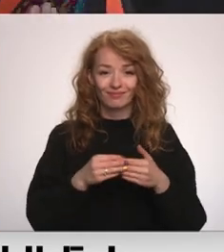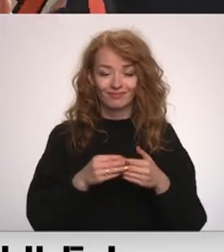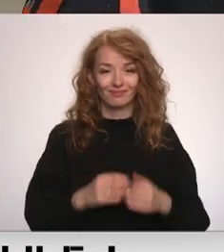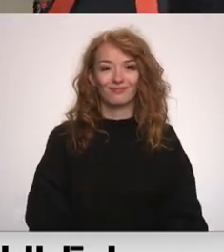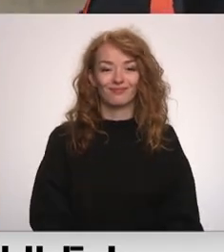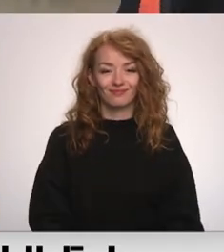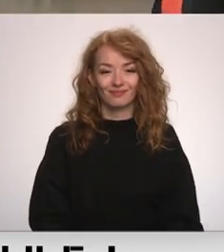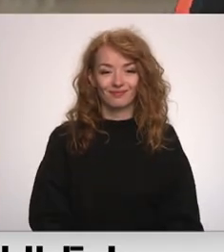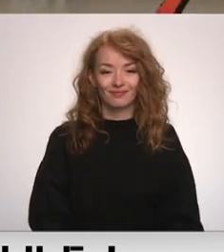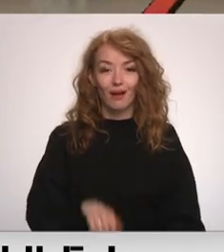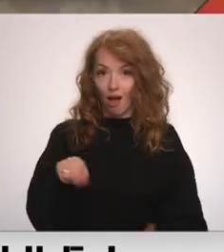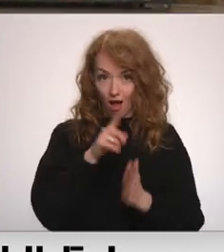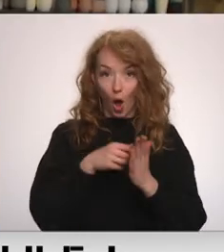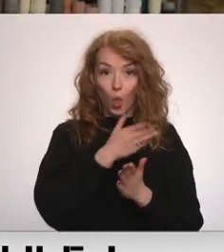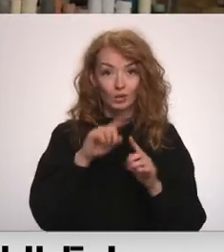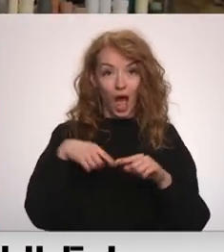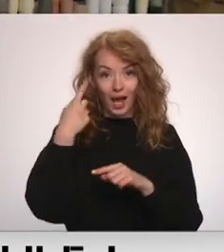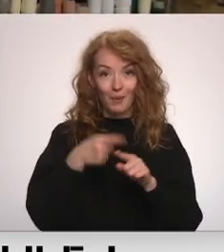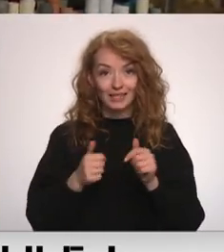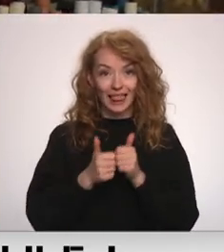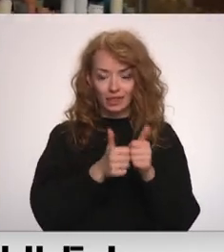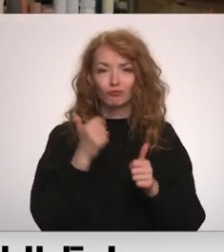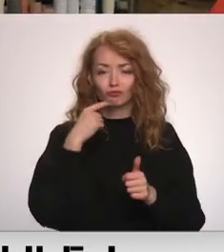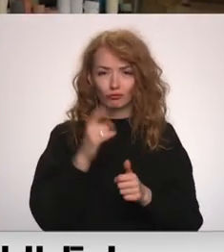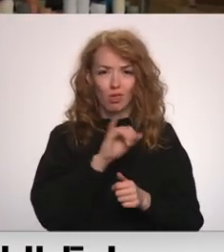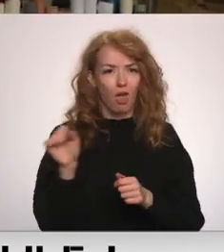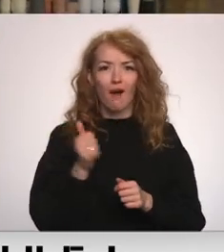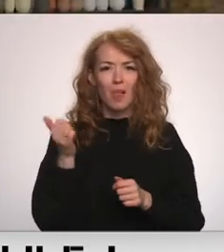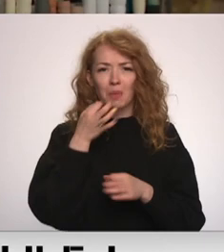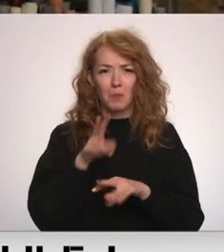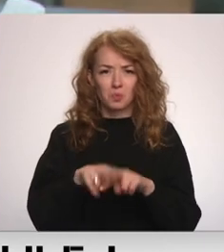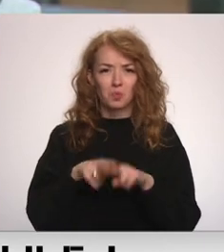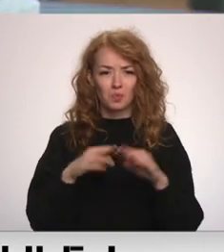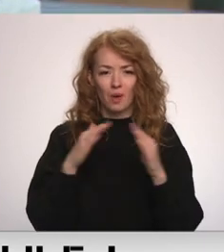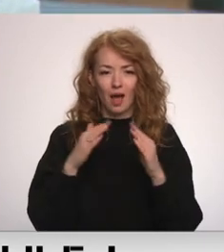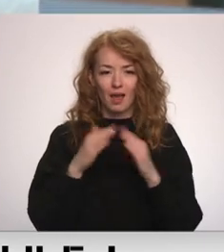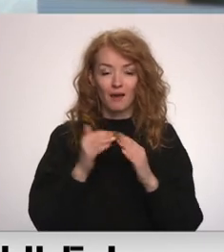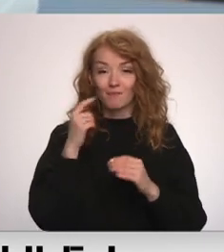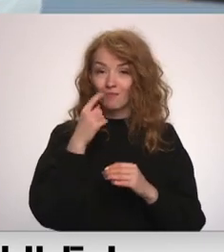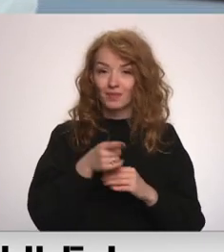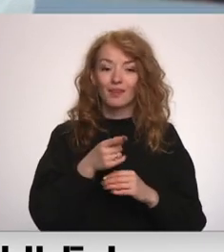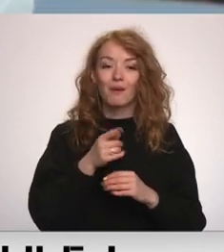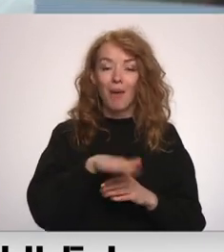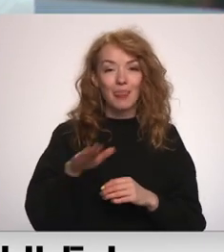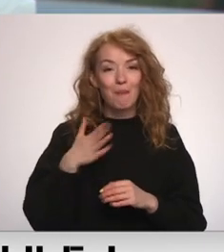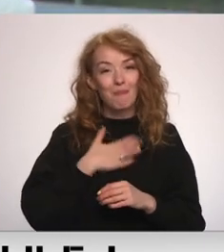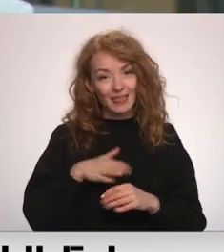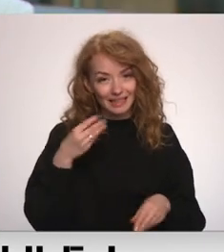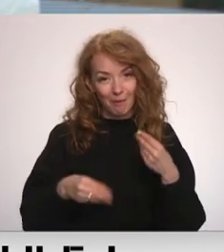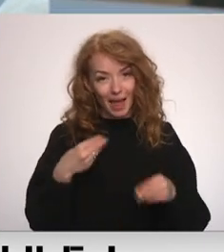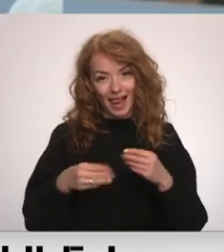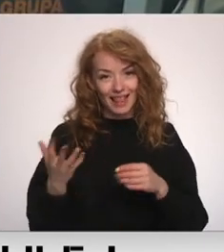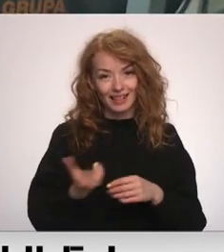Sveiks! Jā. Ņemsiet līdzi arī? Obligāti. Viņam nepatīk sēdēt mājās. Bērniem patīk ar viņiem